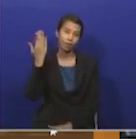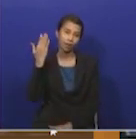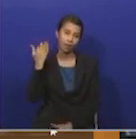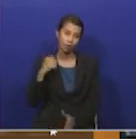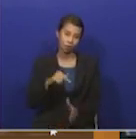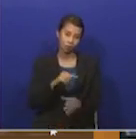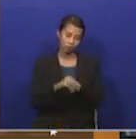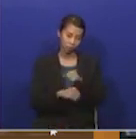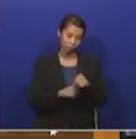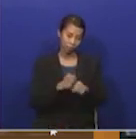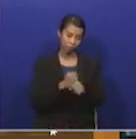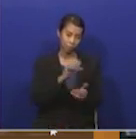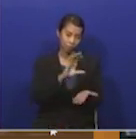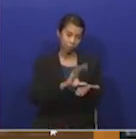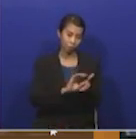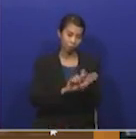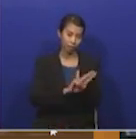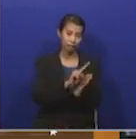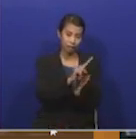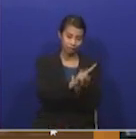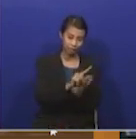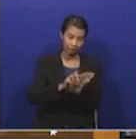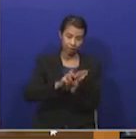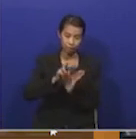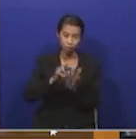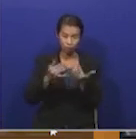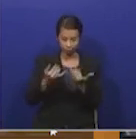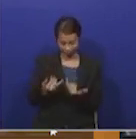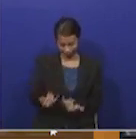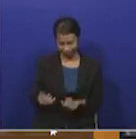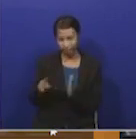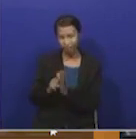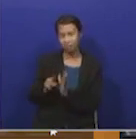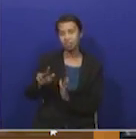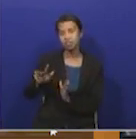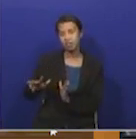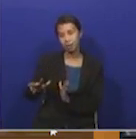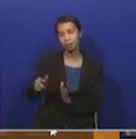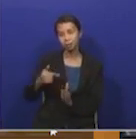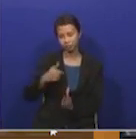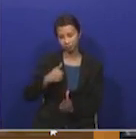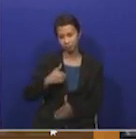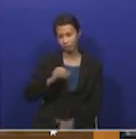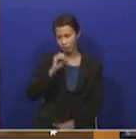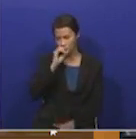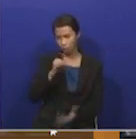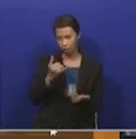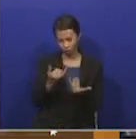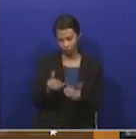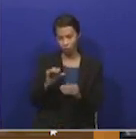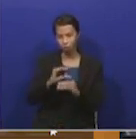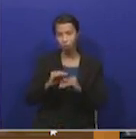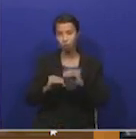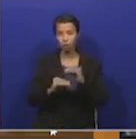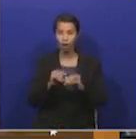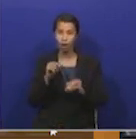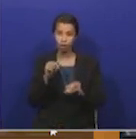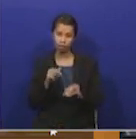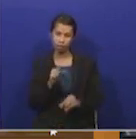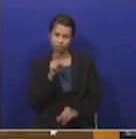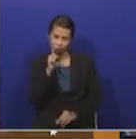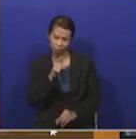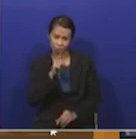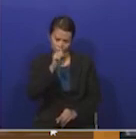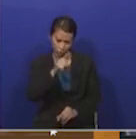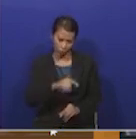าณปี63วาระที่2นะคะและครั้งนี้จะเป็นครั้งที่3ที่เราพูดถึงโครงการนี้ว่าสมควรอย่างยิ่งที่จะ